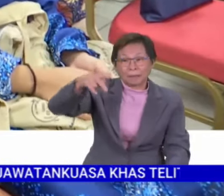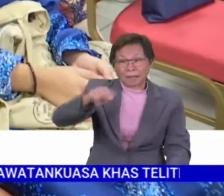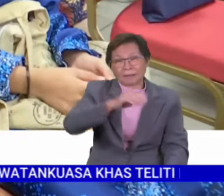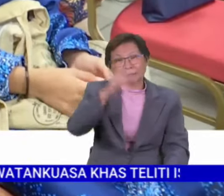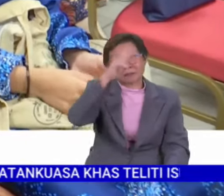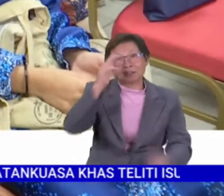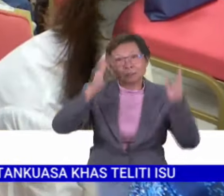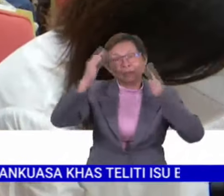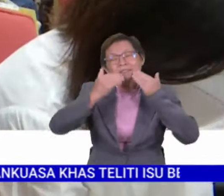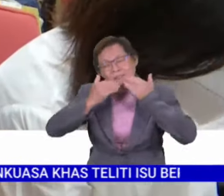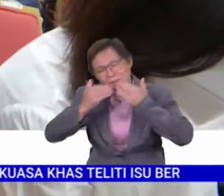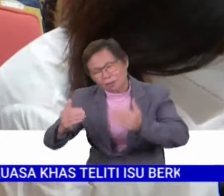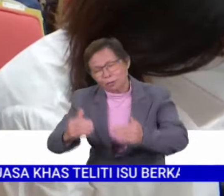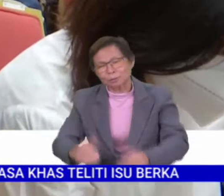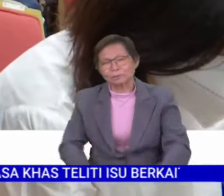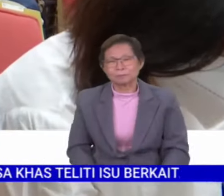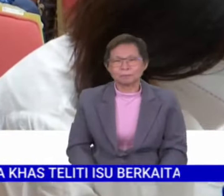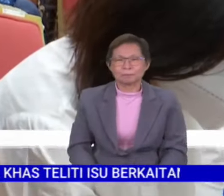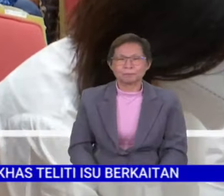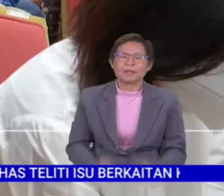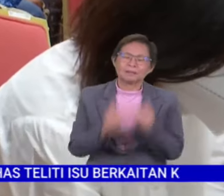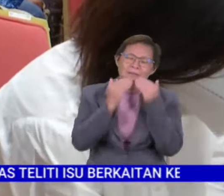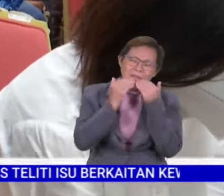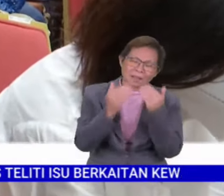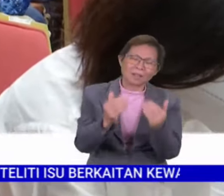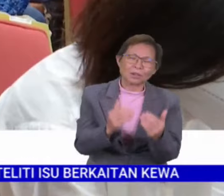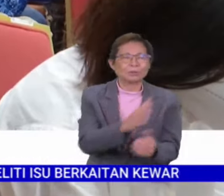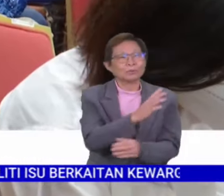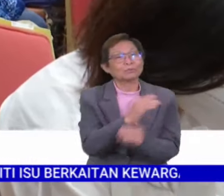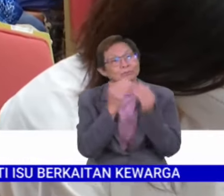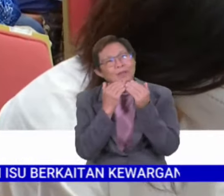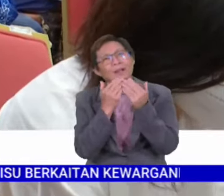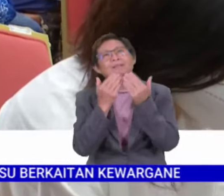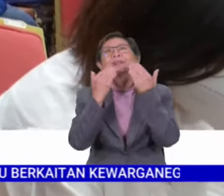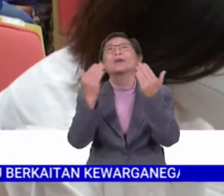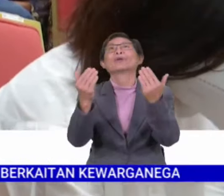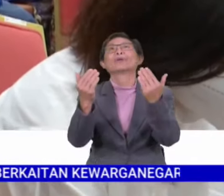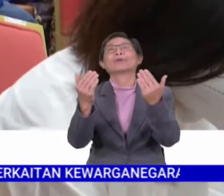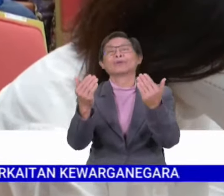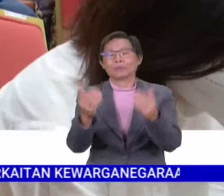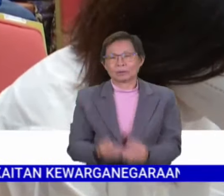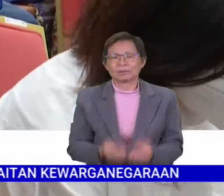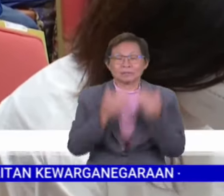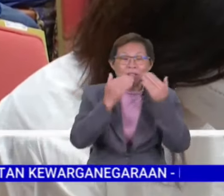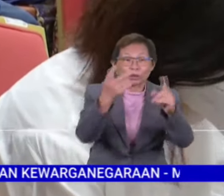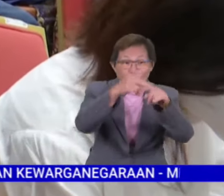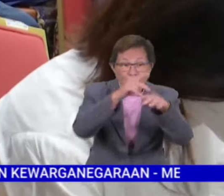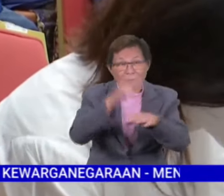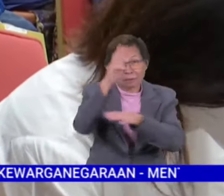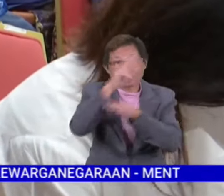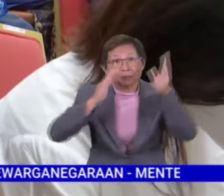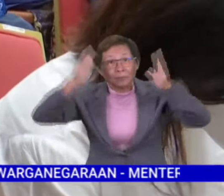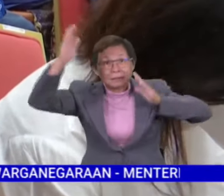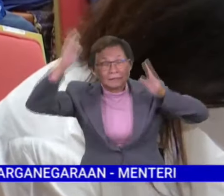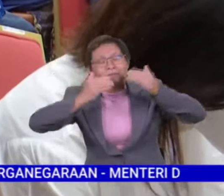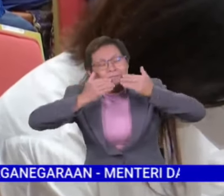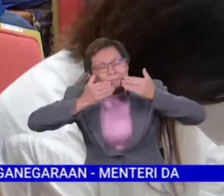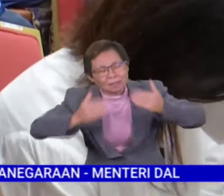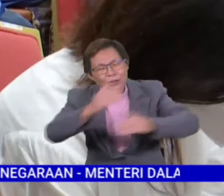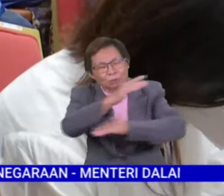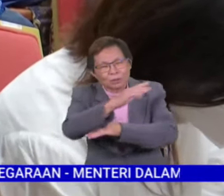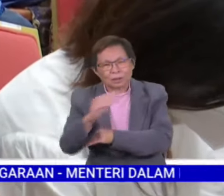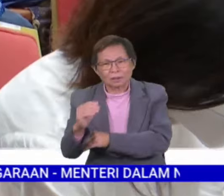Kerajaan Malaysia. Saya amat syukur dan berterima kasih kepada Kerajaan Malaysia